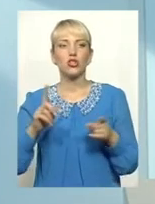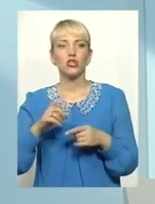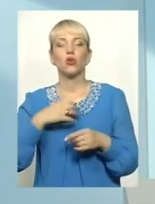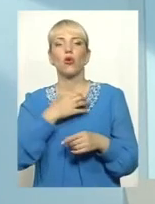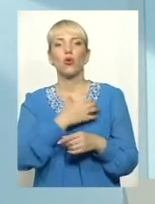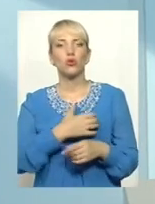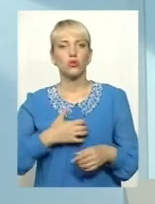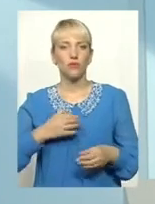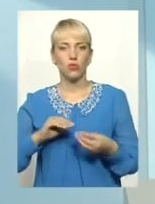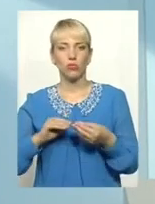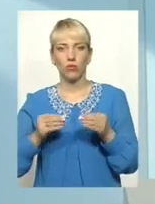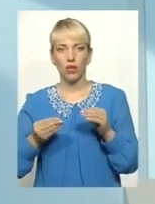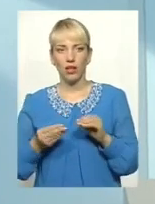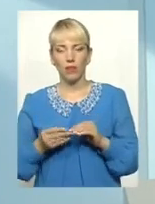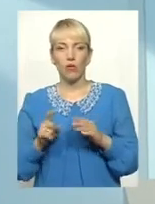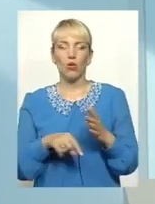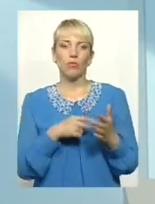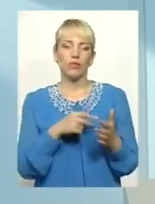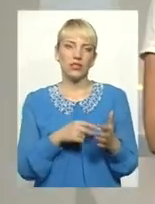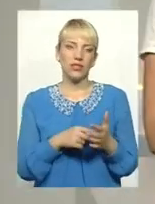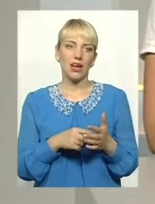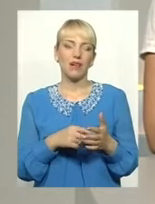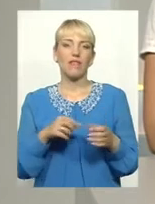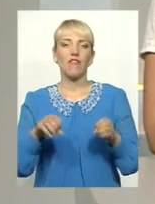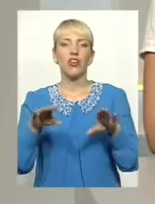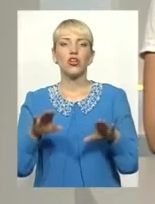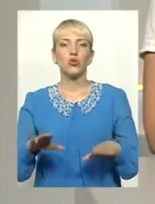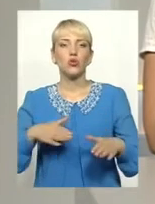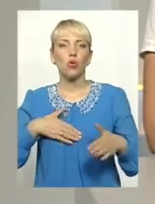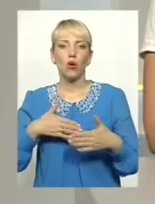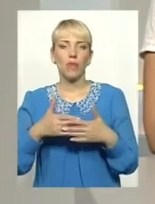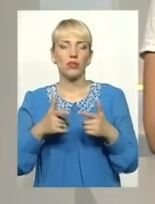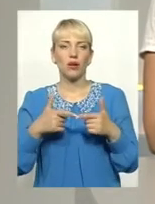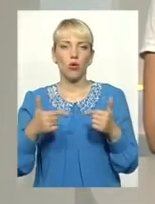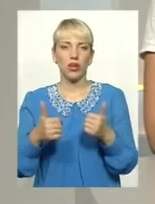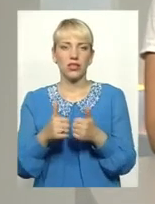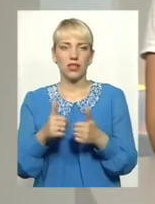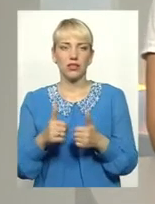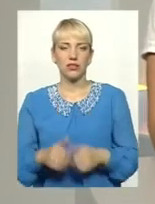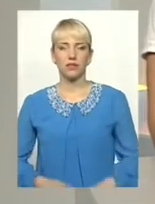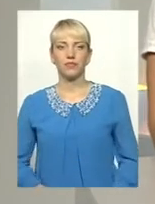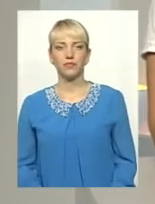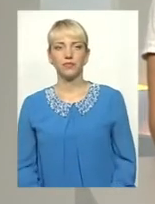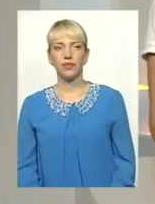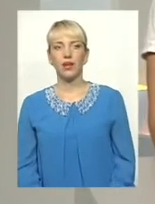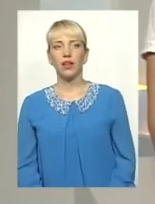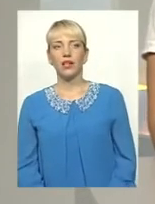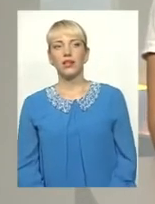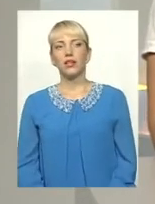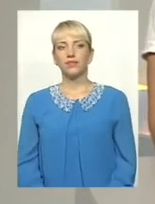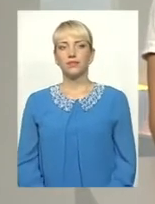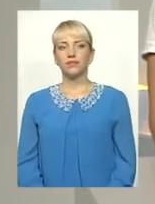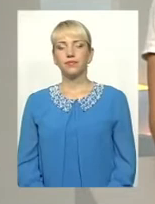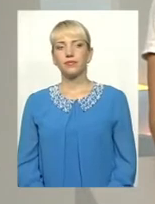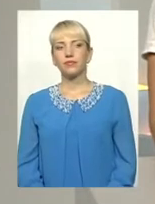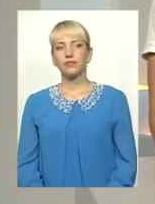основну проблему в містах і саме і вирішують громадські організації і активісти. Тобто, якщо я правильно